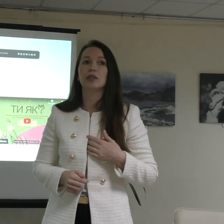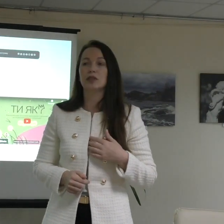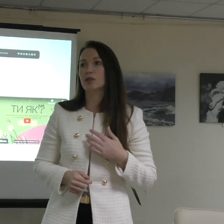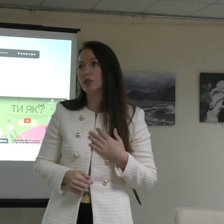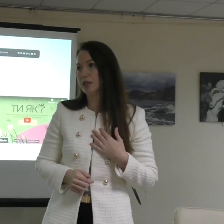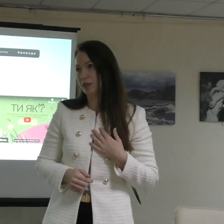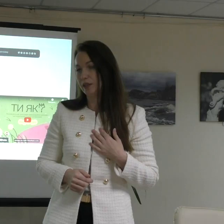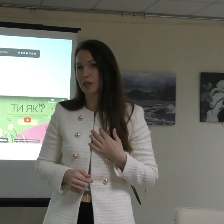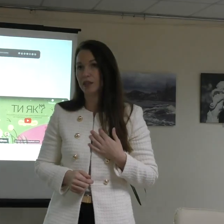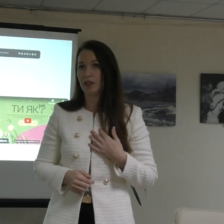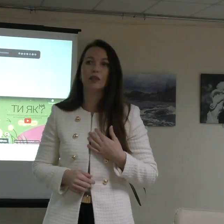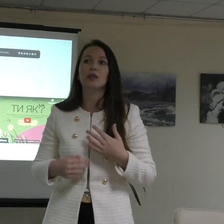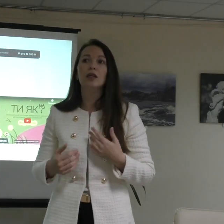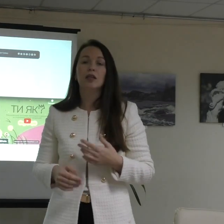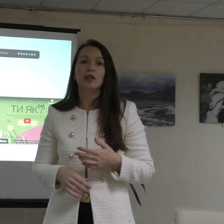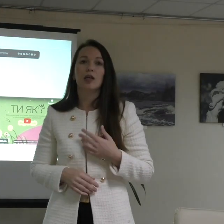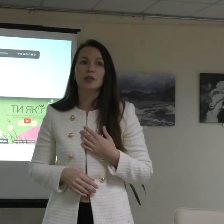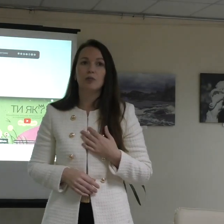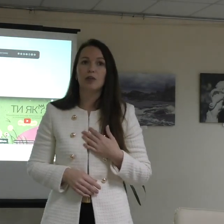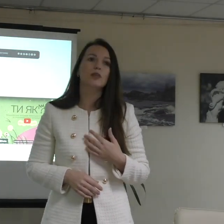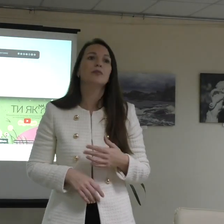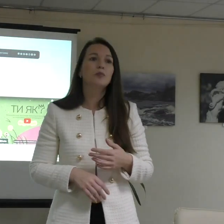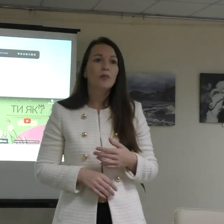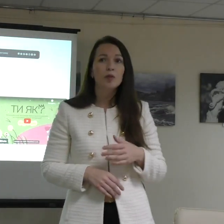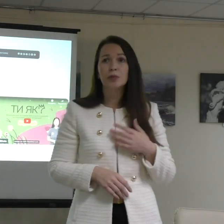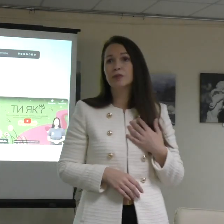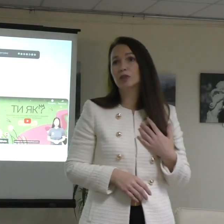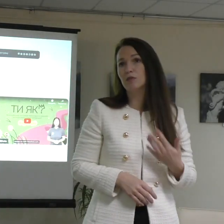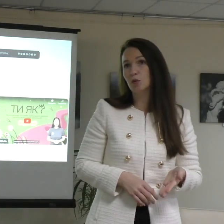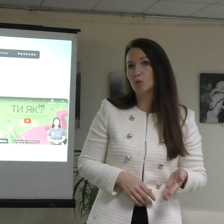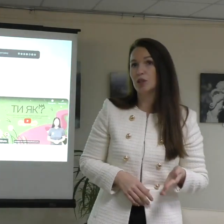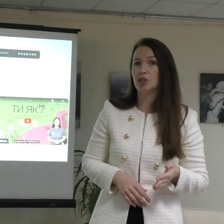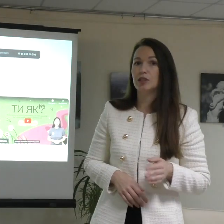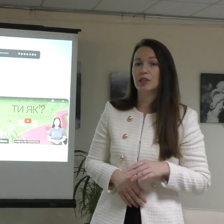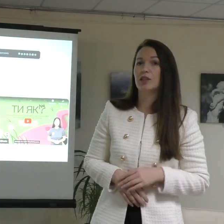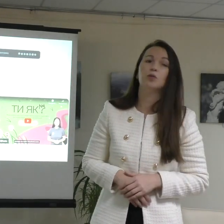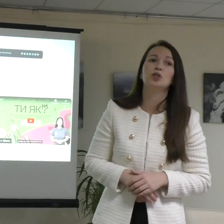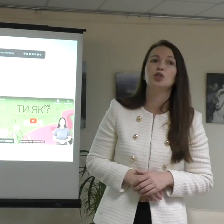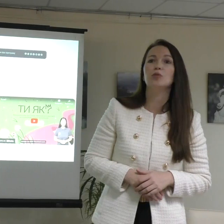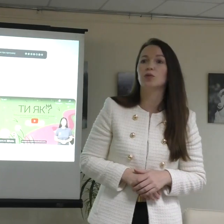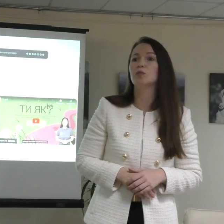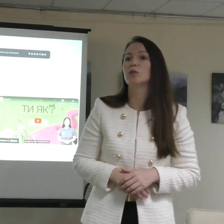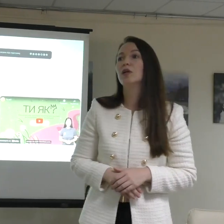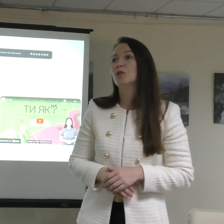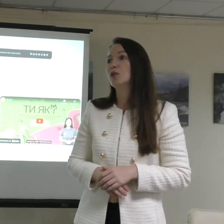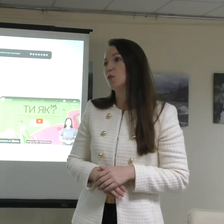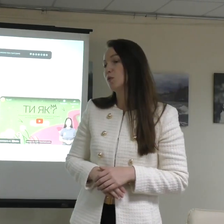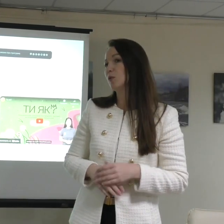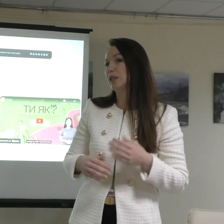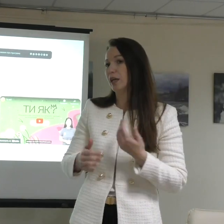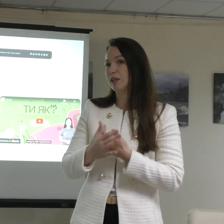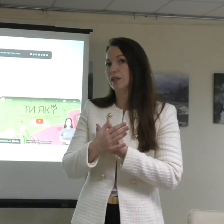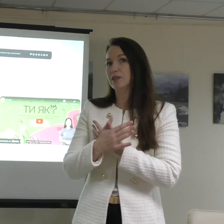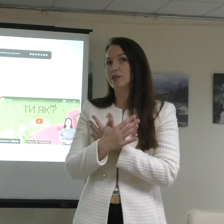у них затрудняється дихання. Да? І нам треба привести в норму наше дихання. Отже, що ми робимо? Ми